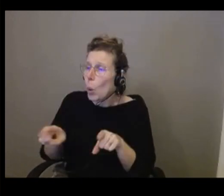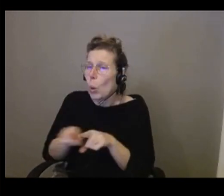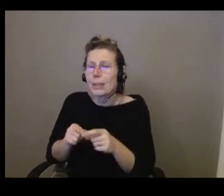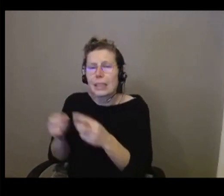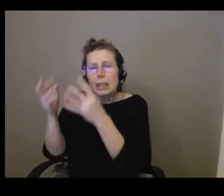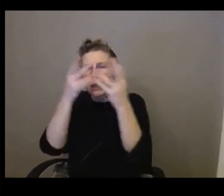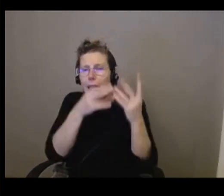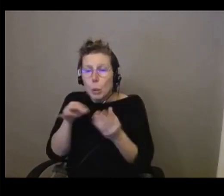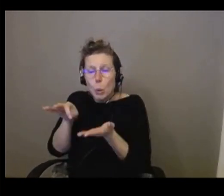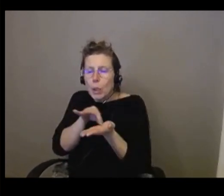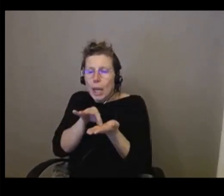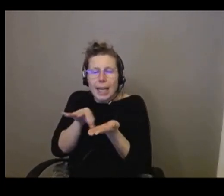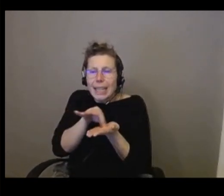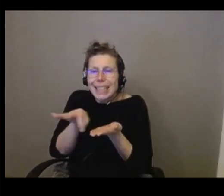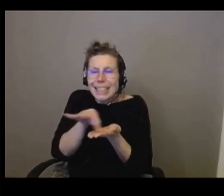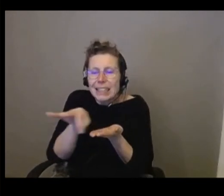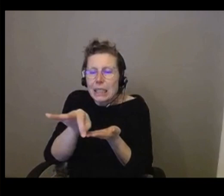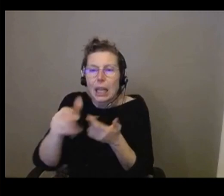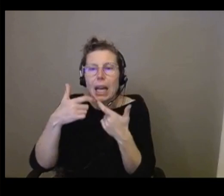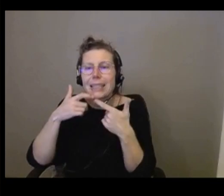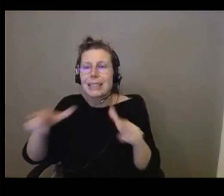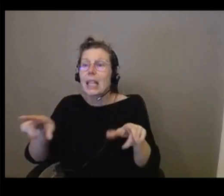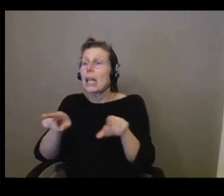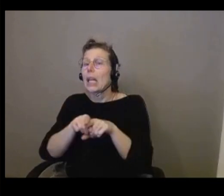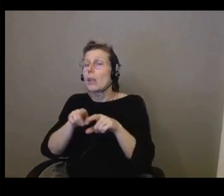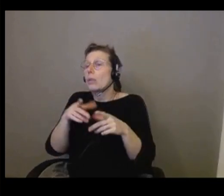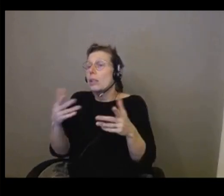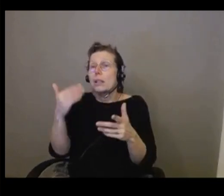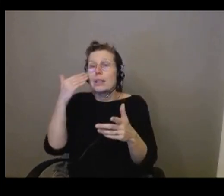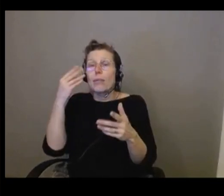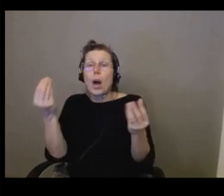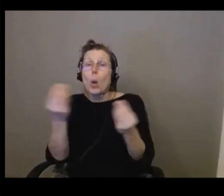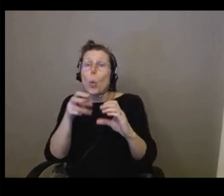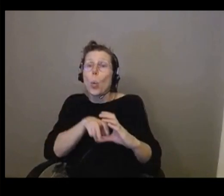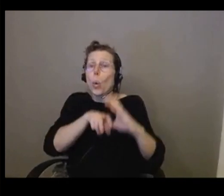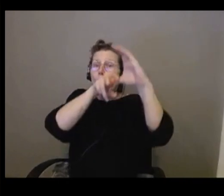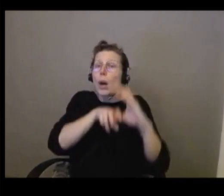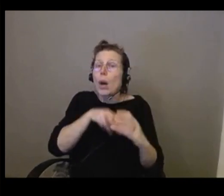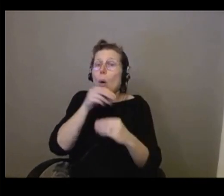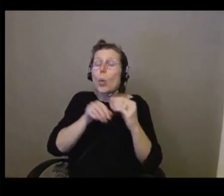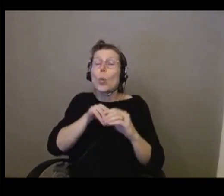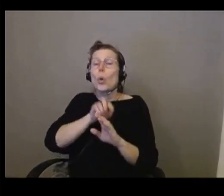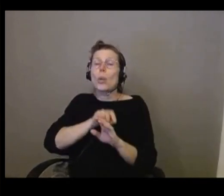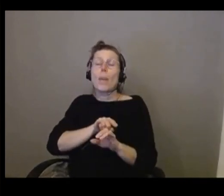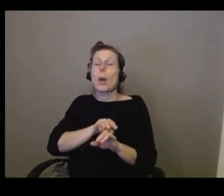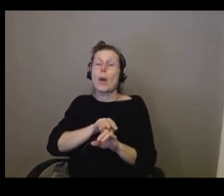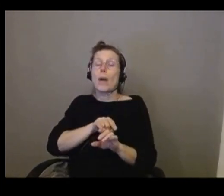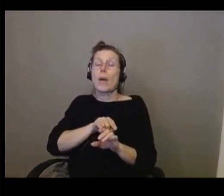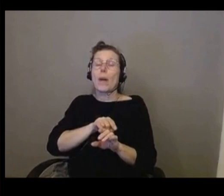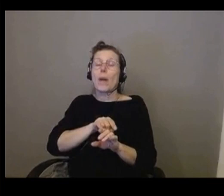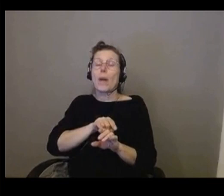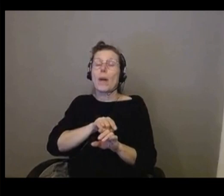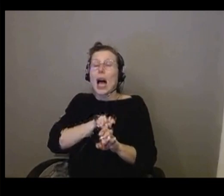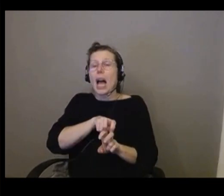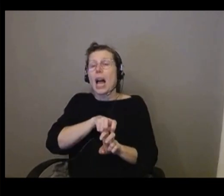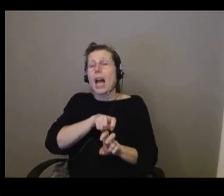réel. Je pense notamment aux ascenseurs, aux escalators. Et il faut encore qu'on aille plus loin. On pourrait aussi, à un moment donné, se dire qu'on remonte la